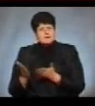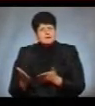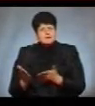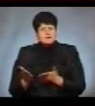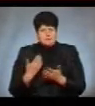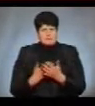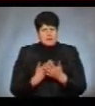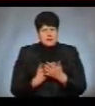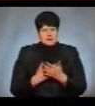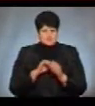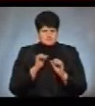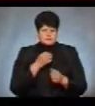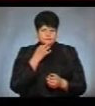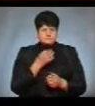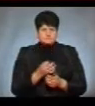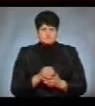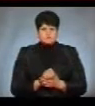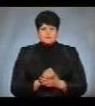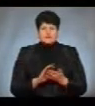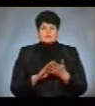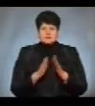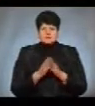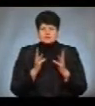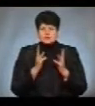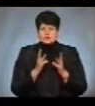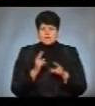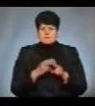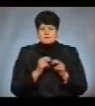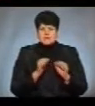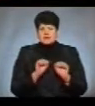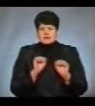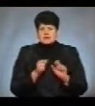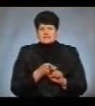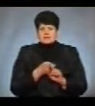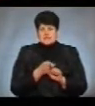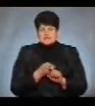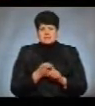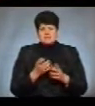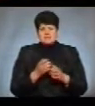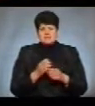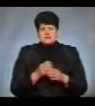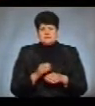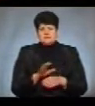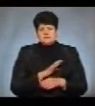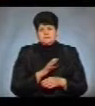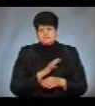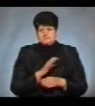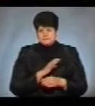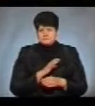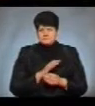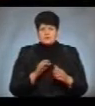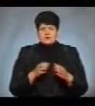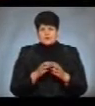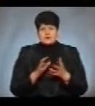певні приклади, що можемо говорити? Стан пожежної безпеки залежить від добробуту, можна сказати, населеного пункту релігійної громади. Якщо населений